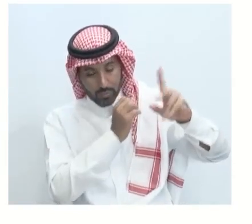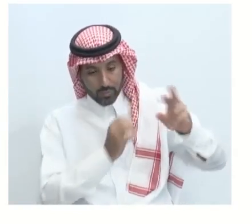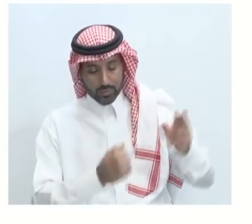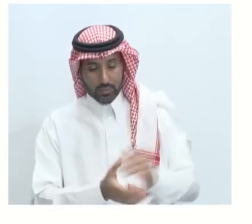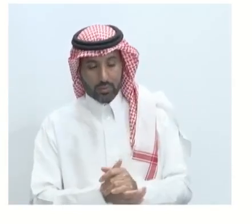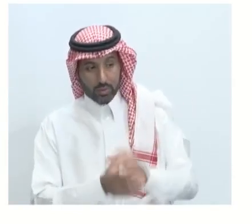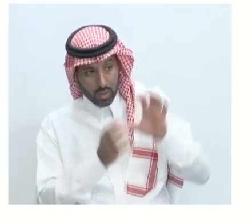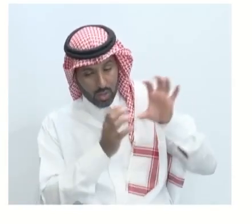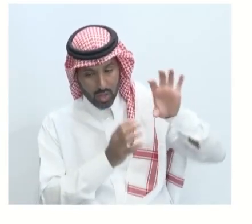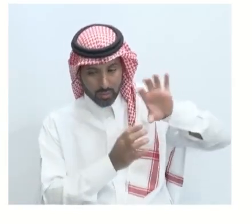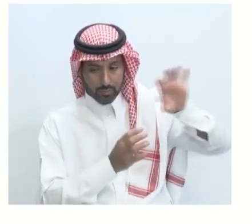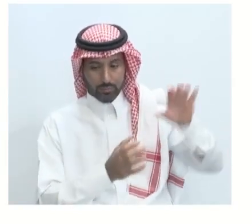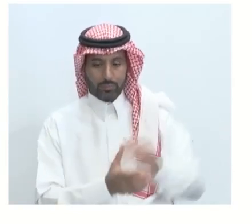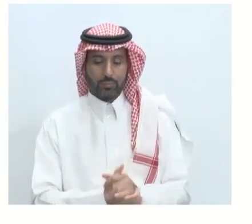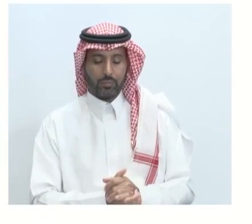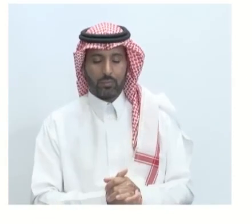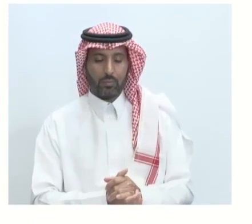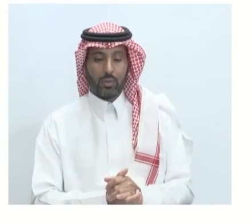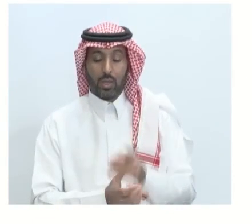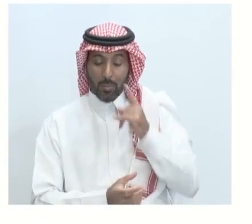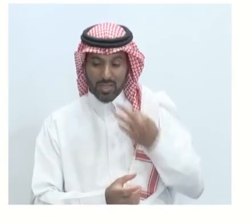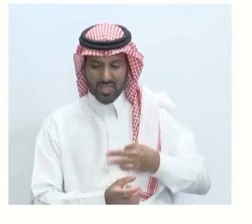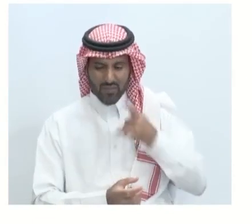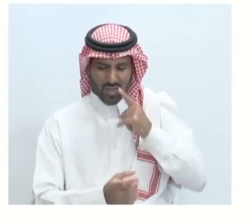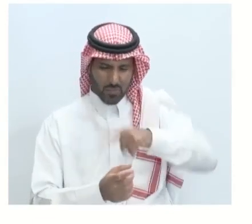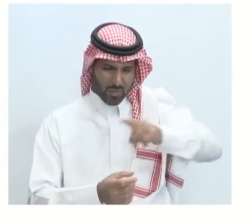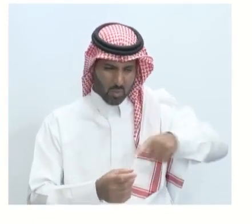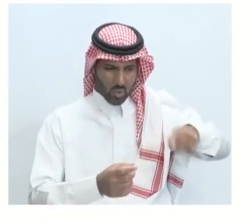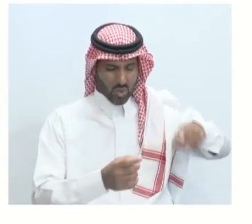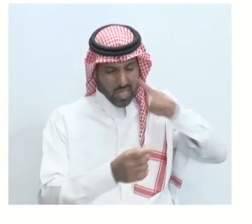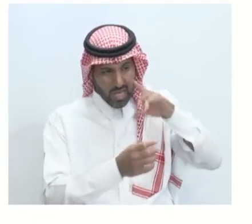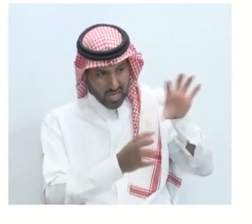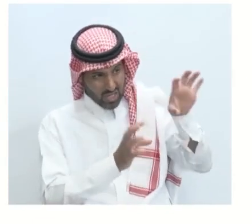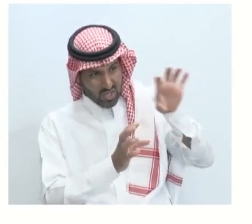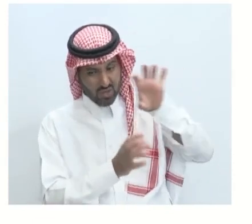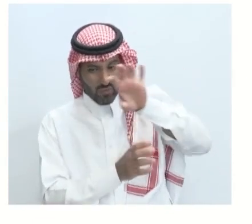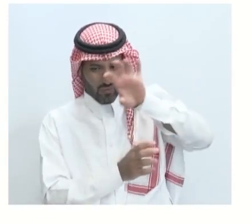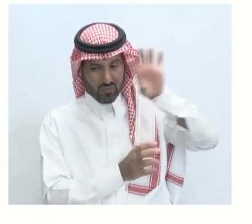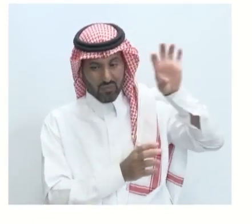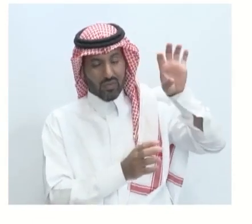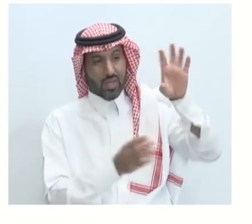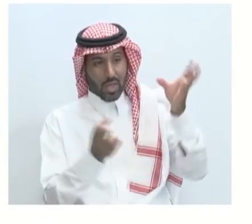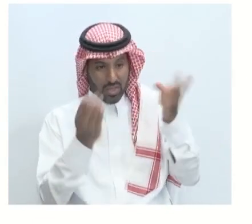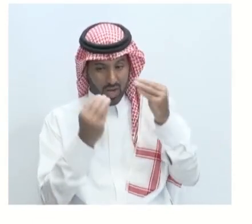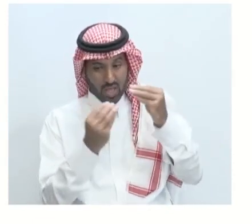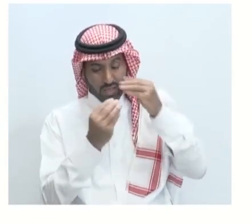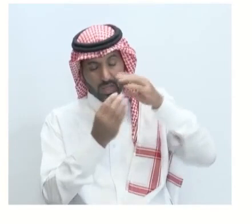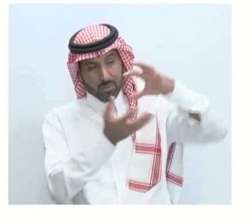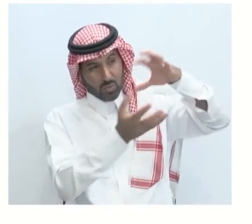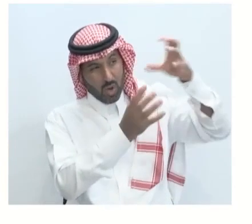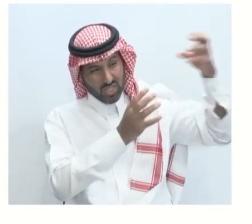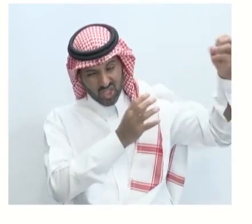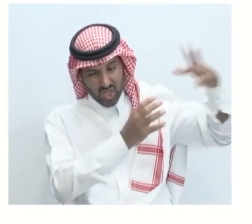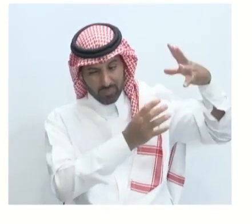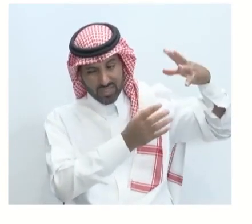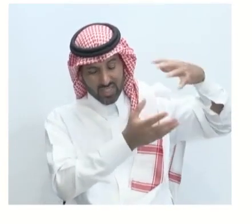وقد تم استخدام الموجات الراديويه في دراسه المجموعه الشمسيه عزيزي الطالب عزيزتي الطالبه